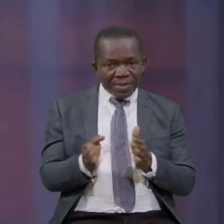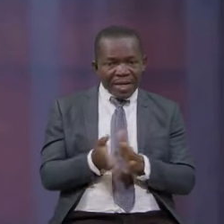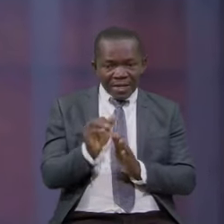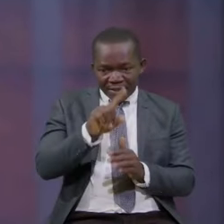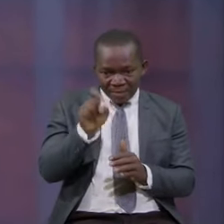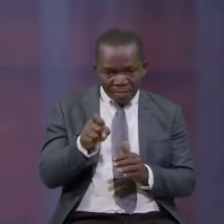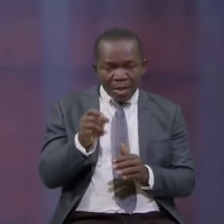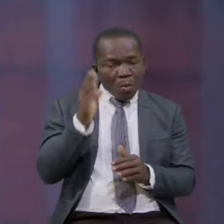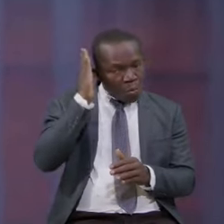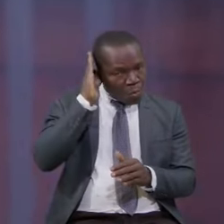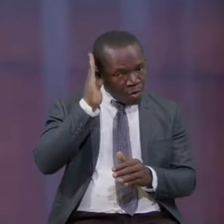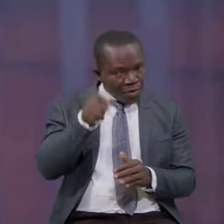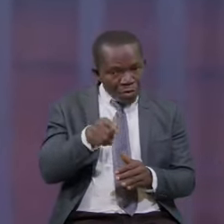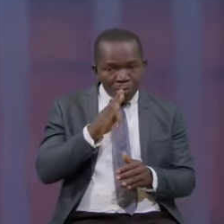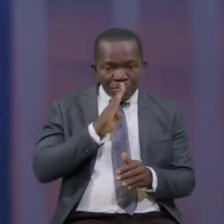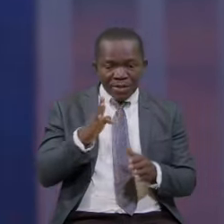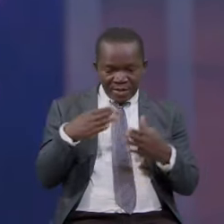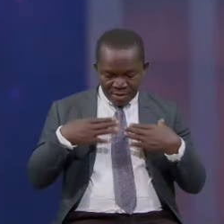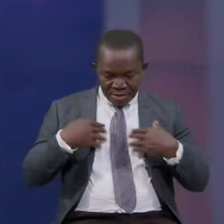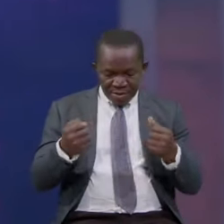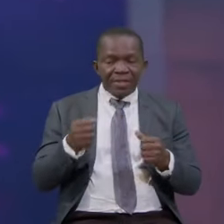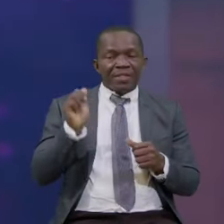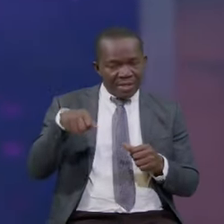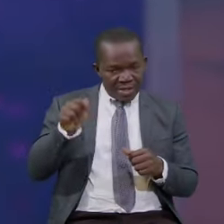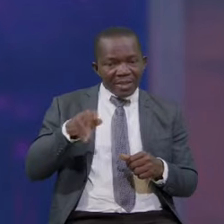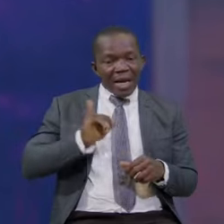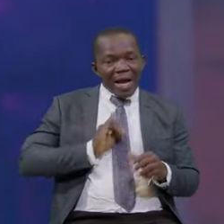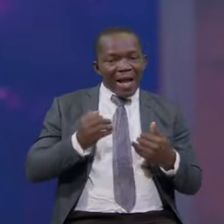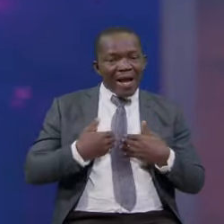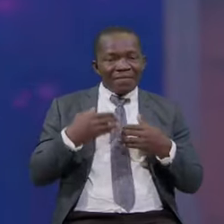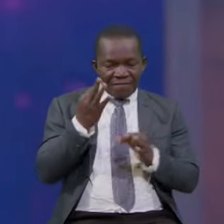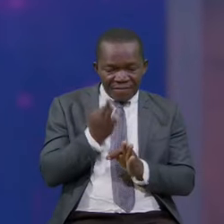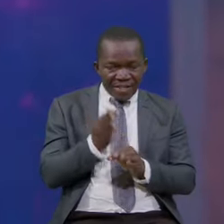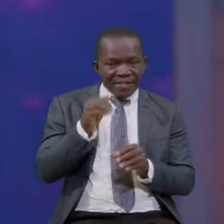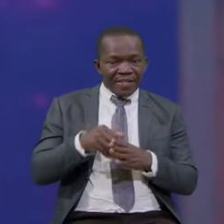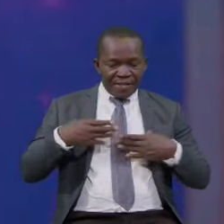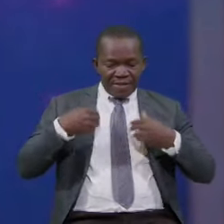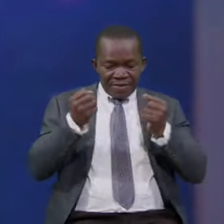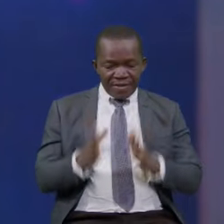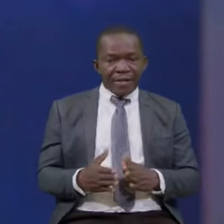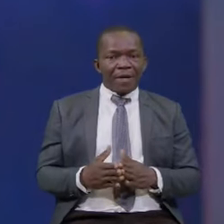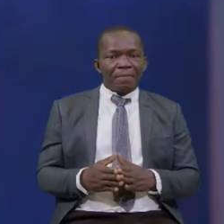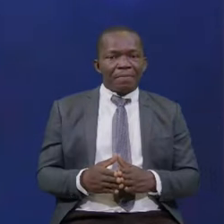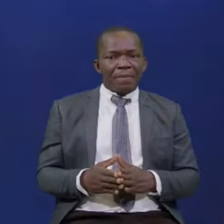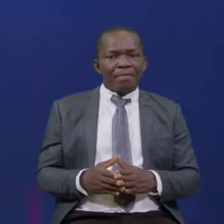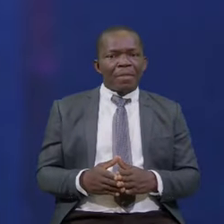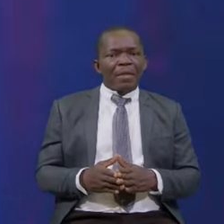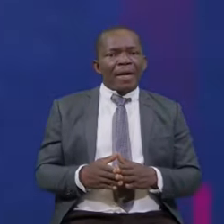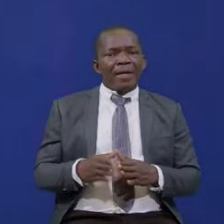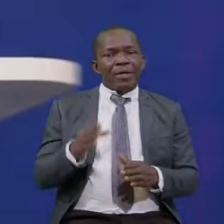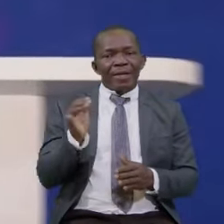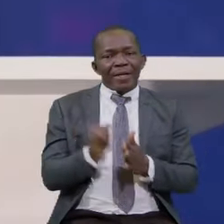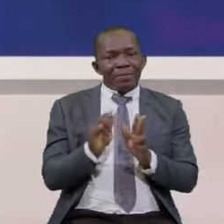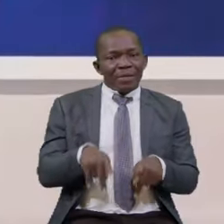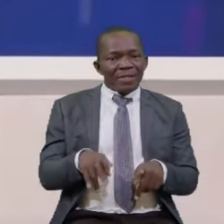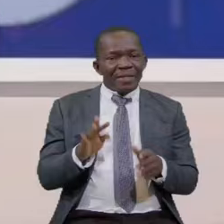guérisseur voici une personne qui est un esclave à toute chose mais il vient pour la rédemption